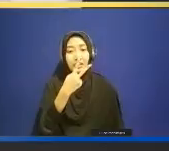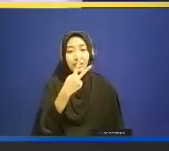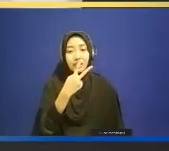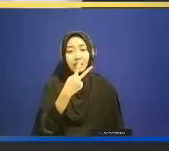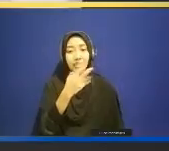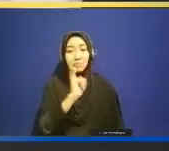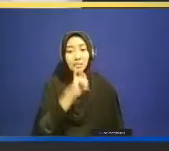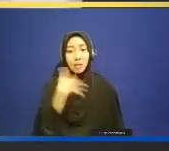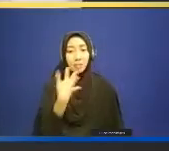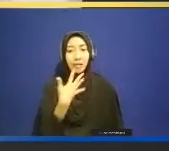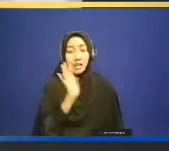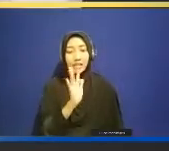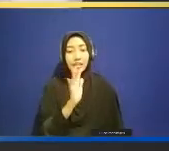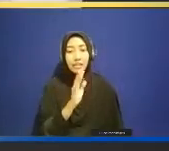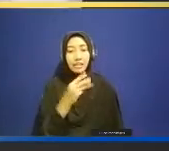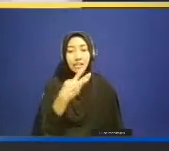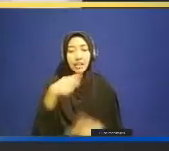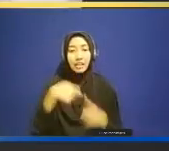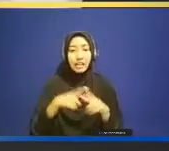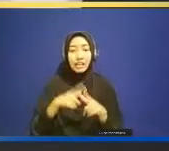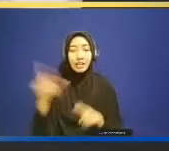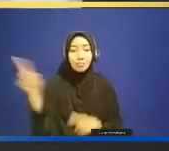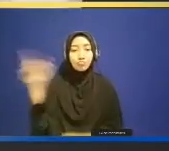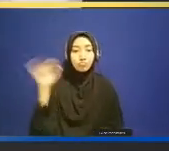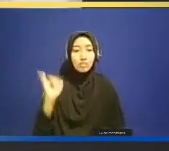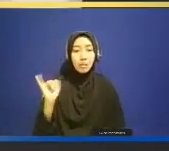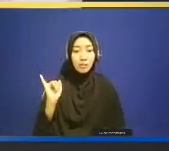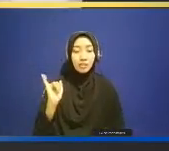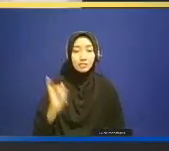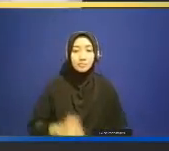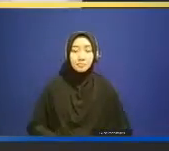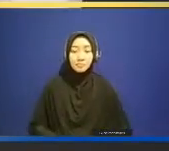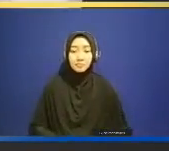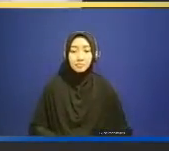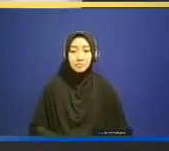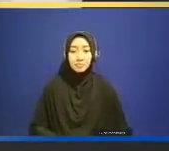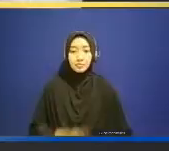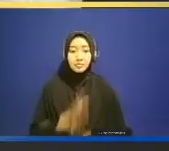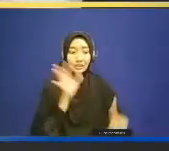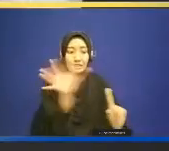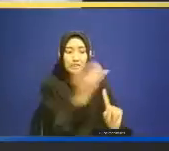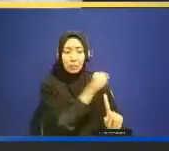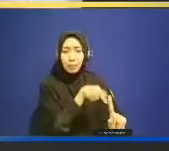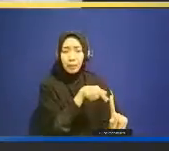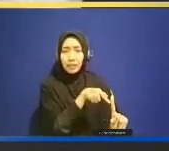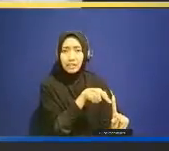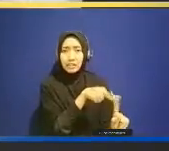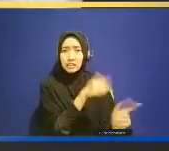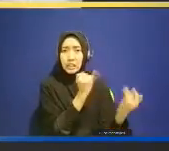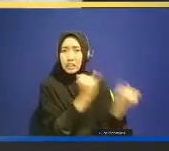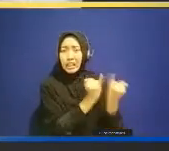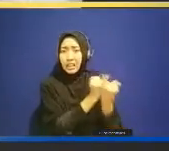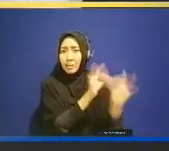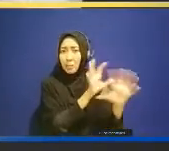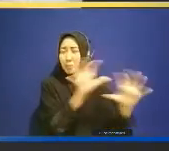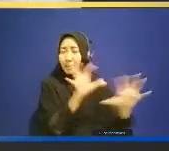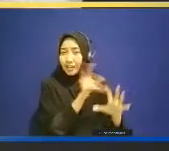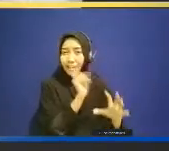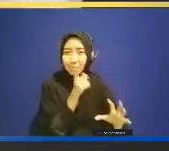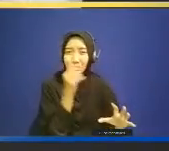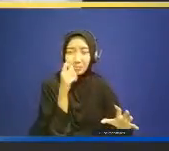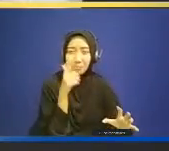apa gitu nanti akan bertanya sama gitu Ya mungkin gak sih mencapai itu dengan segala tantangan yang ada